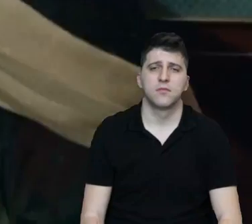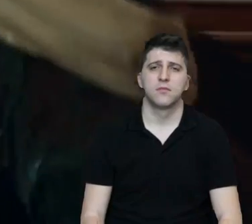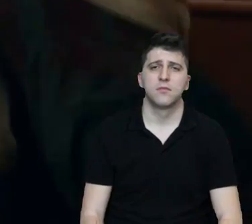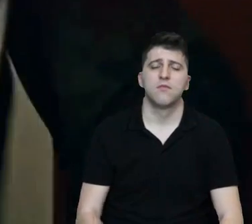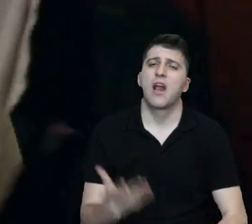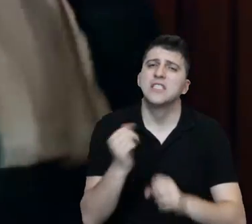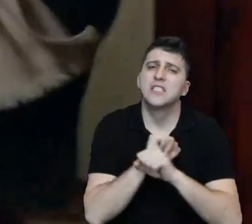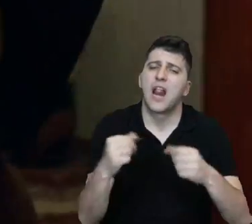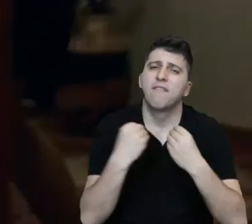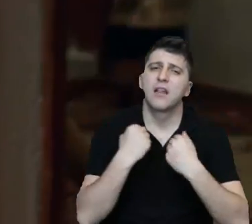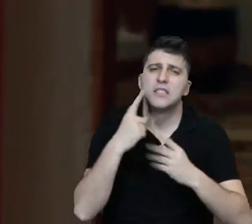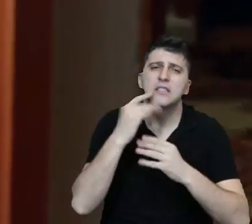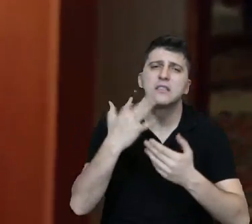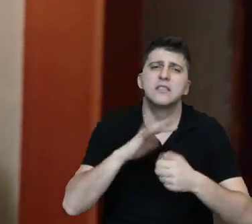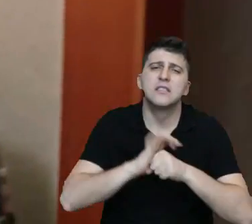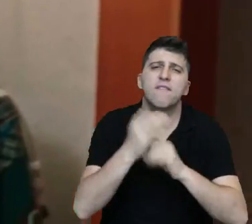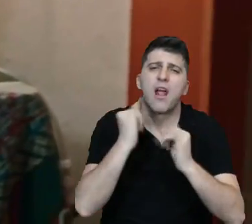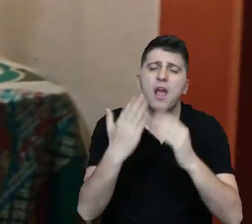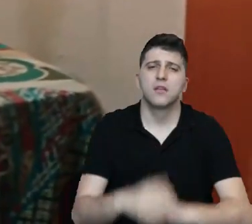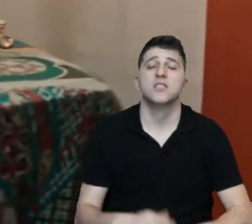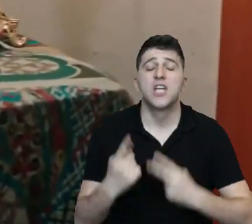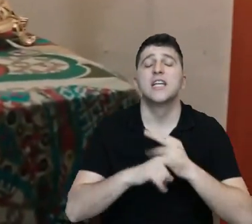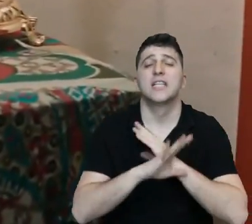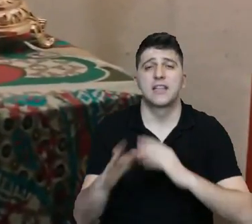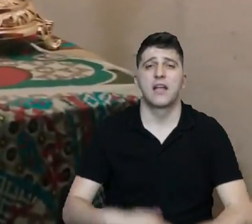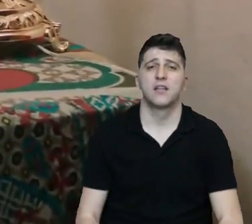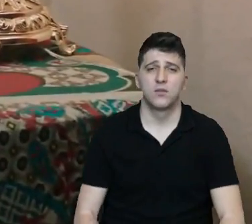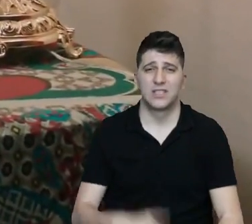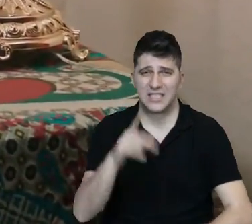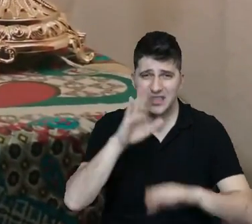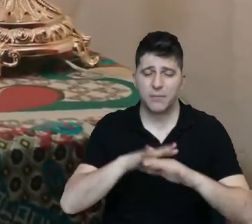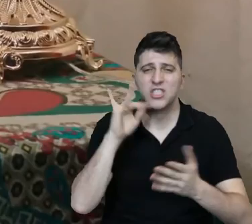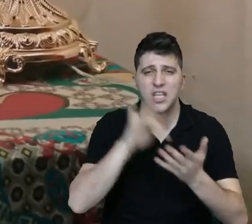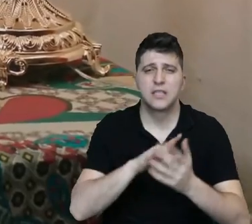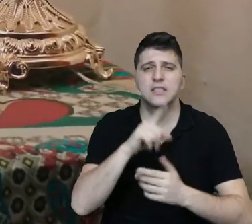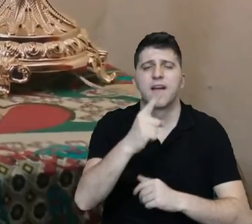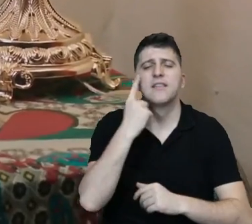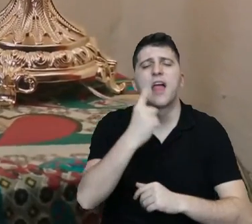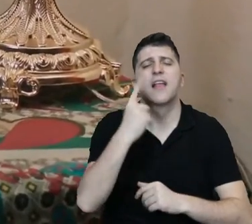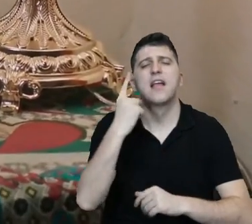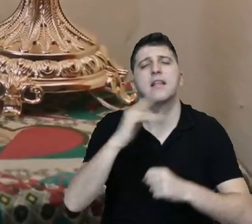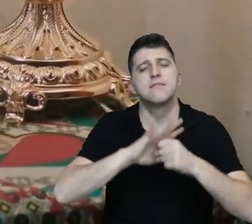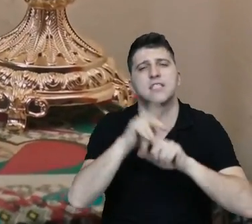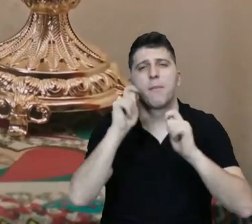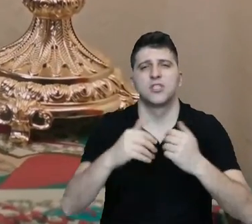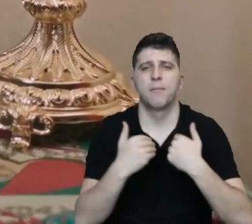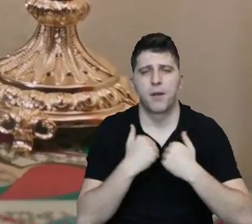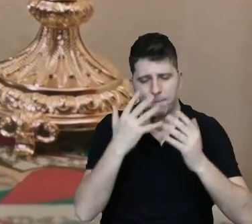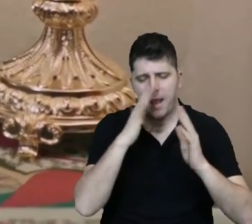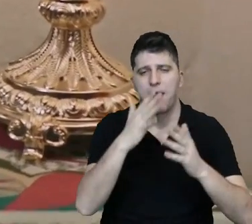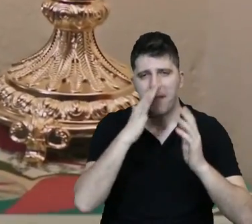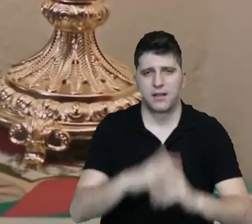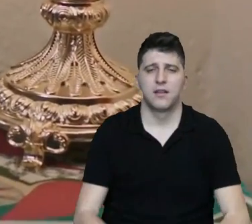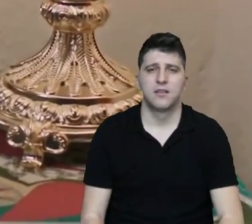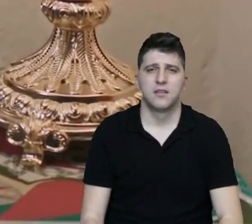insanlıktan şey kalmadı senin ya. Yaşar bak yeter. O yaptıkların cezasını senden böyle fitil fitil fitil çıkartacağım. Dur çerçeveli sen de.